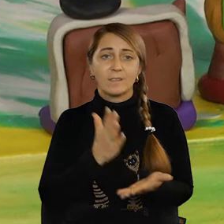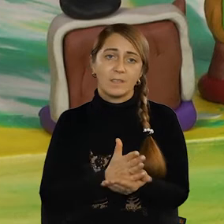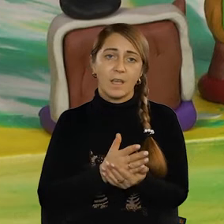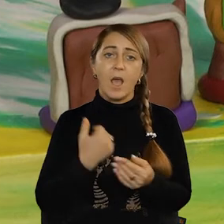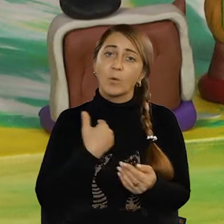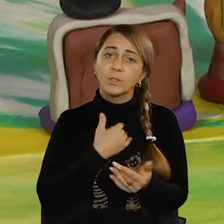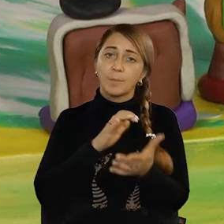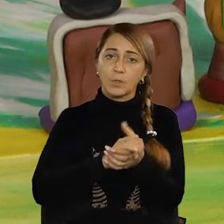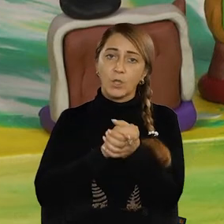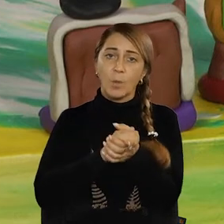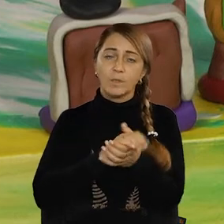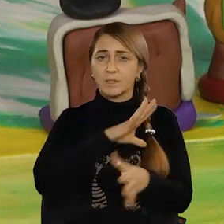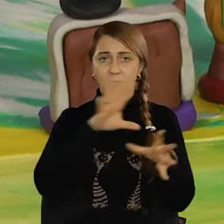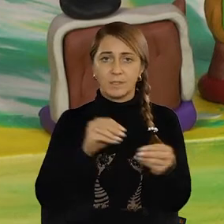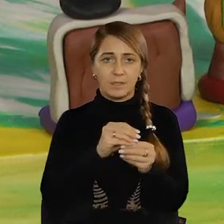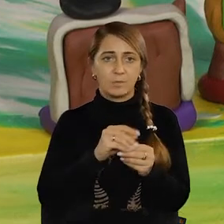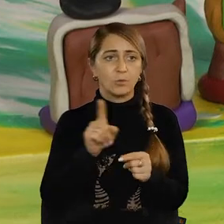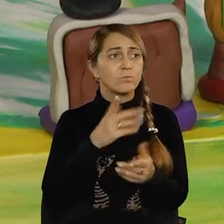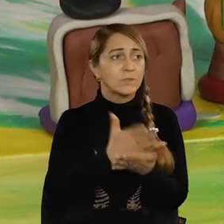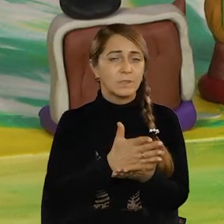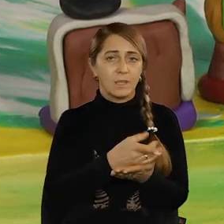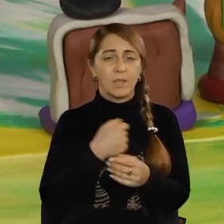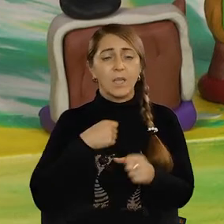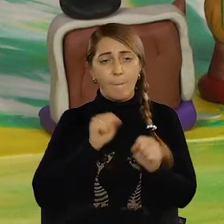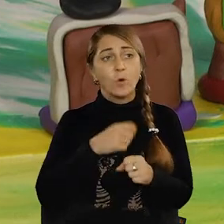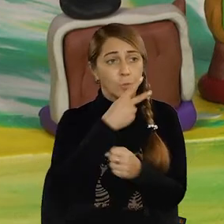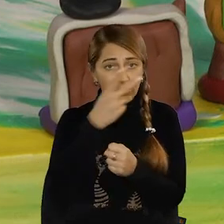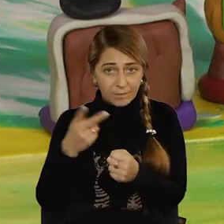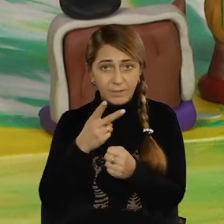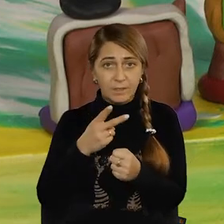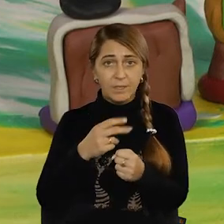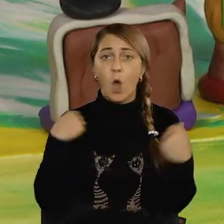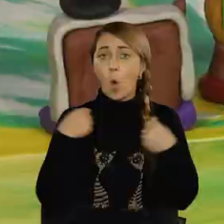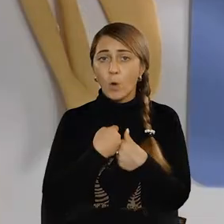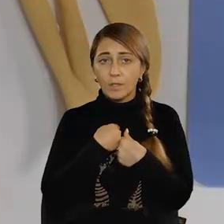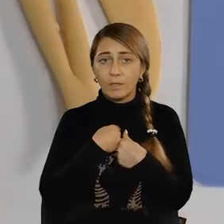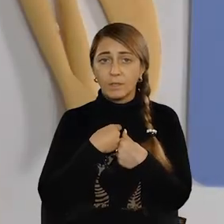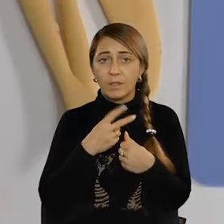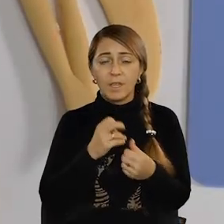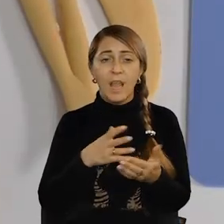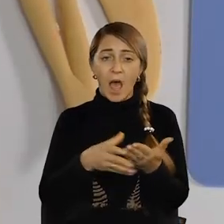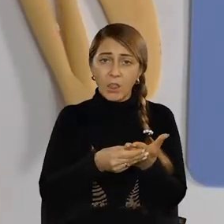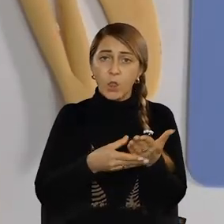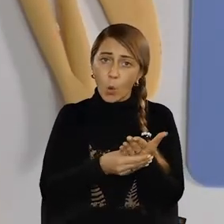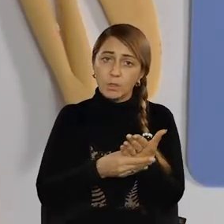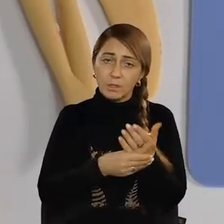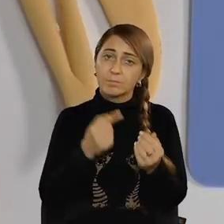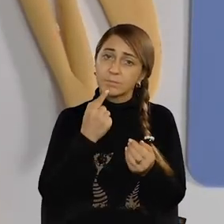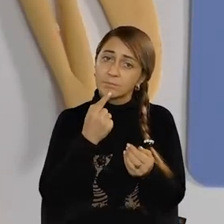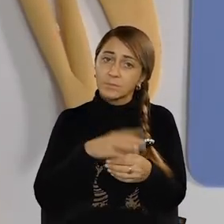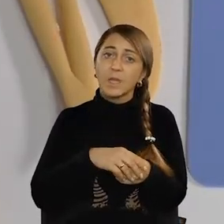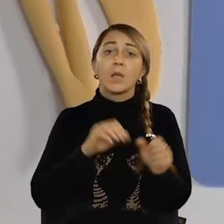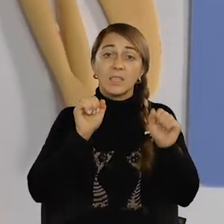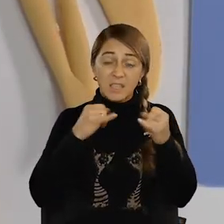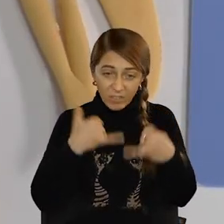Хотілося б познайомитися з усім асортиментом. Я ж можу подивитися одяг на дотик». «Так, звичайно,